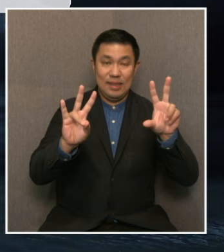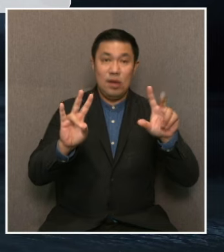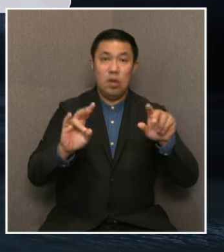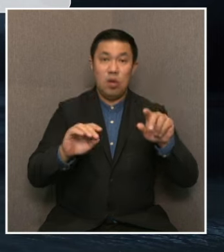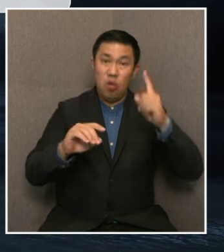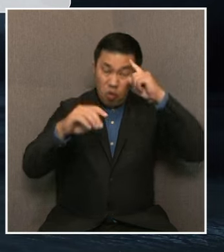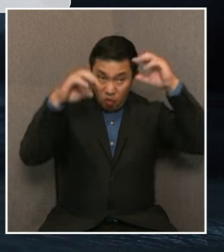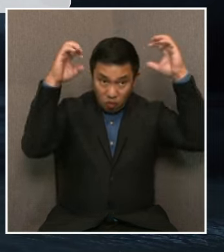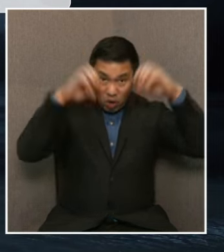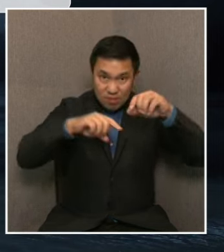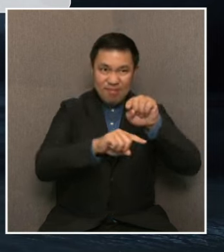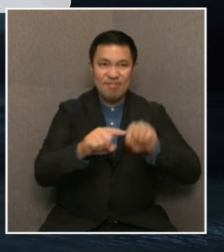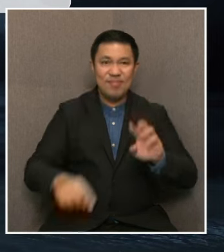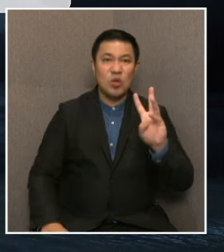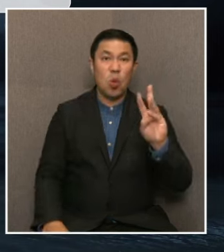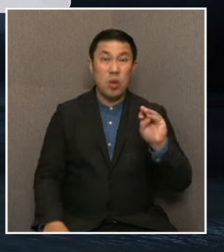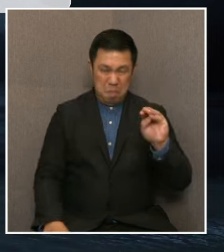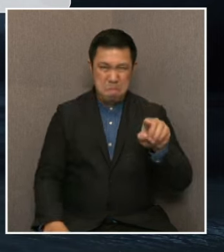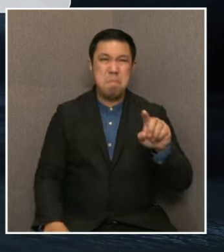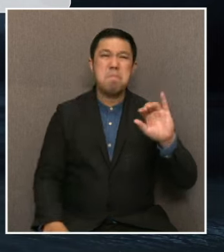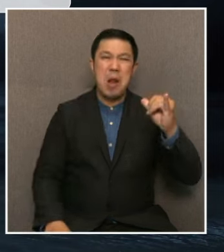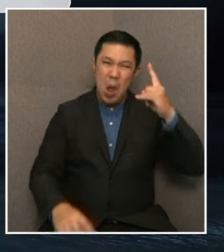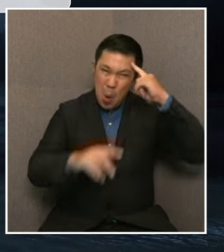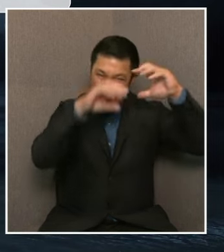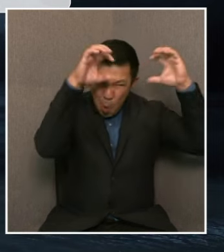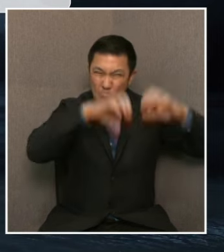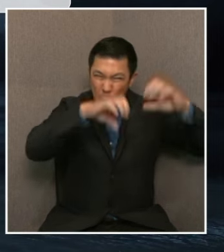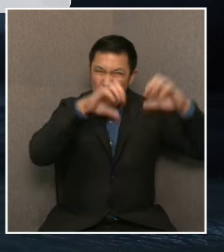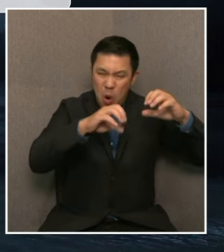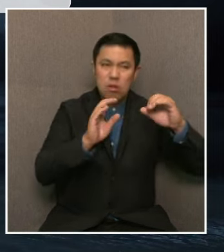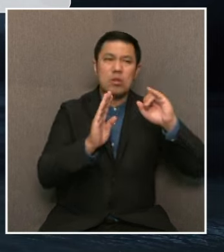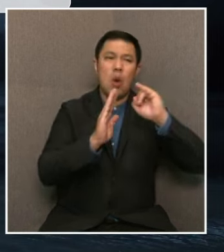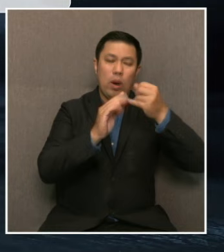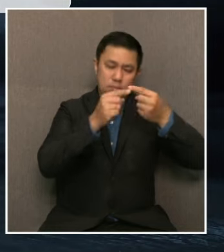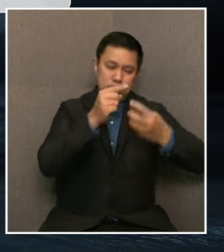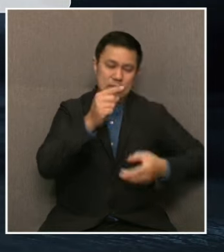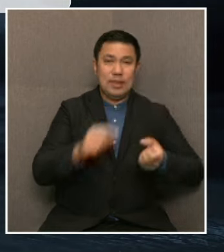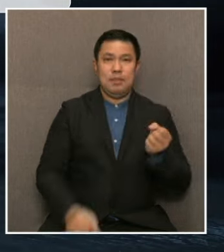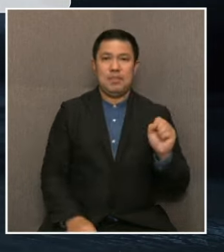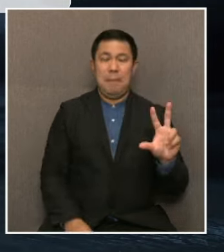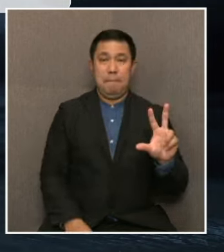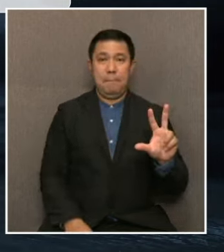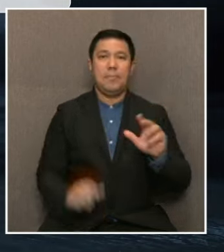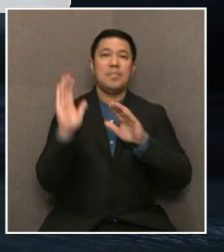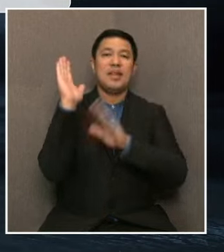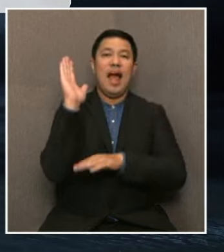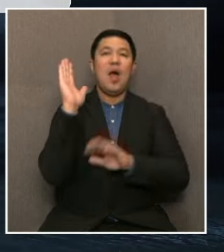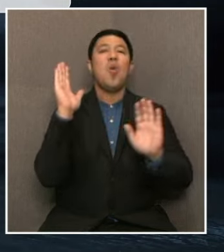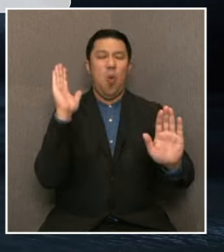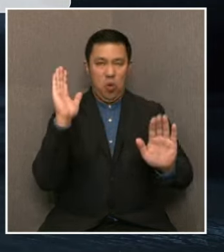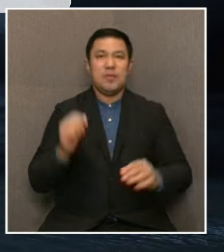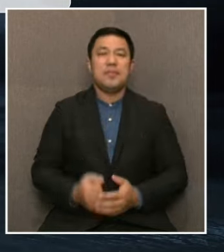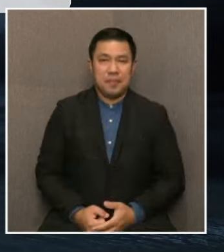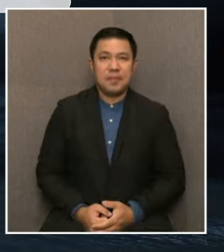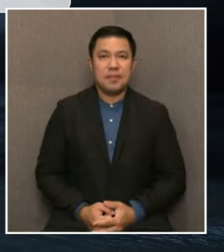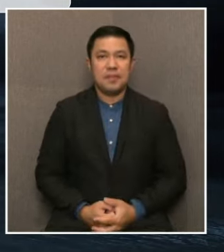อยละ60ของพื้นที่และมีฝนตกหนักบางแห่งใน13พื้นที่13จังหวัดของภาคใต้นั่นเองครับ